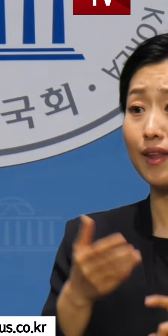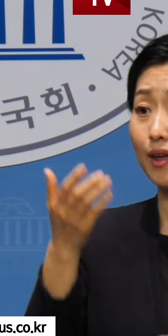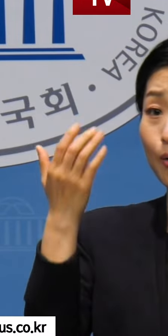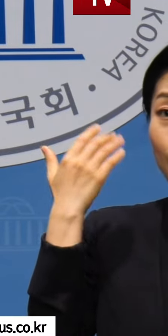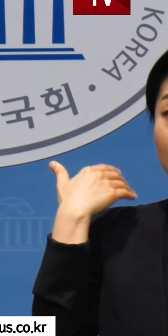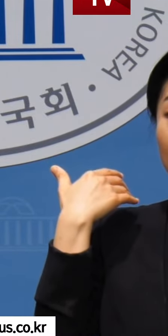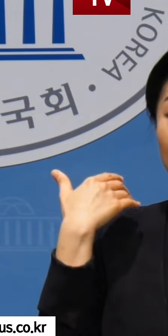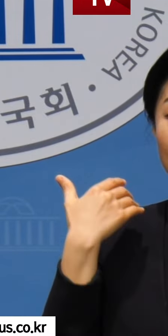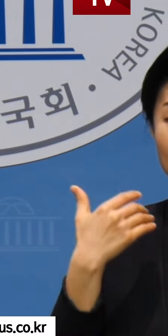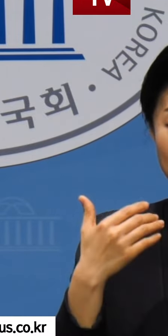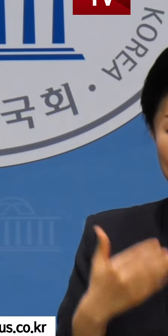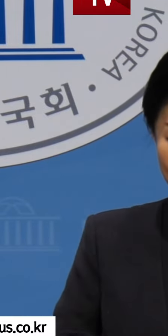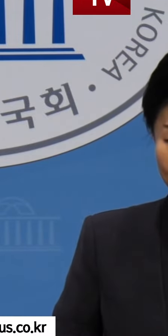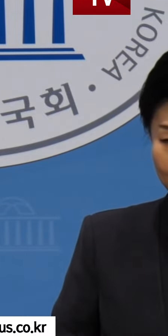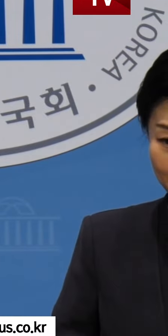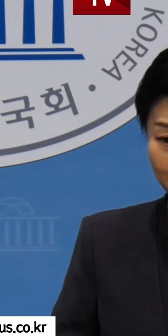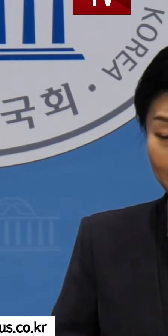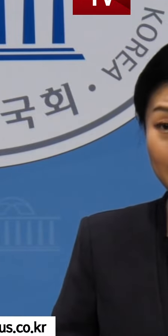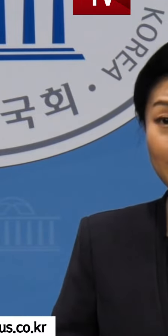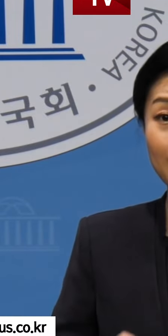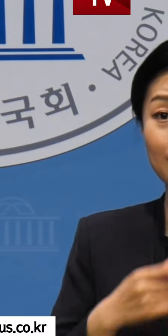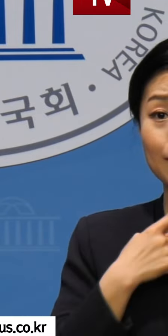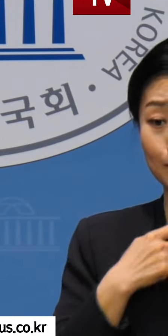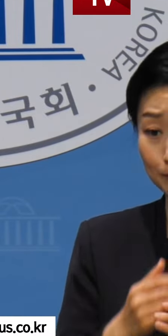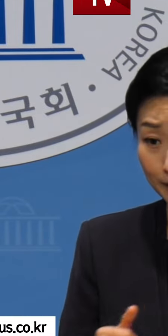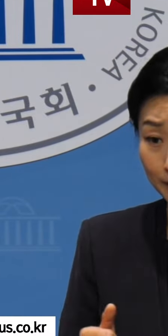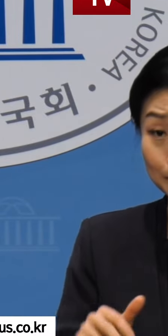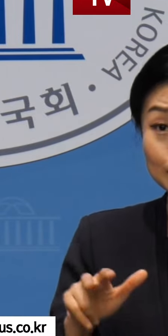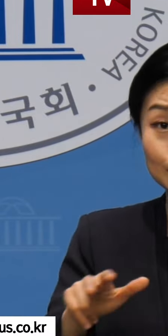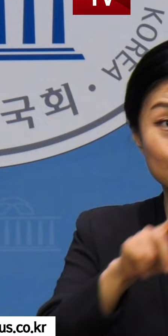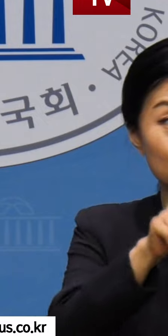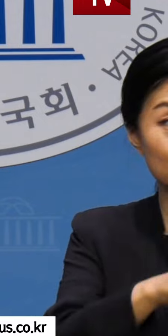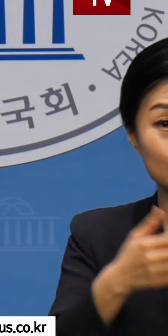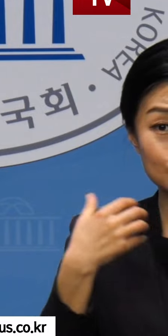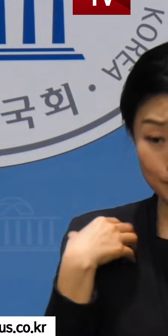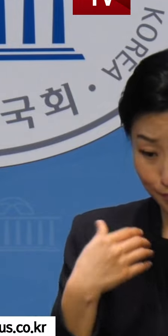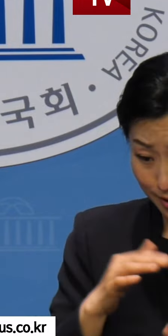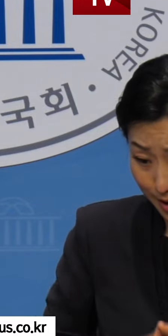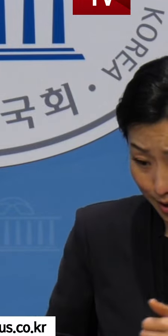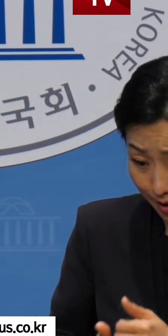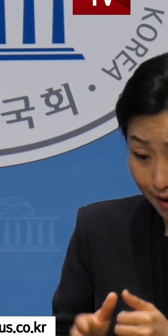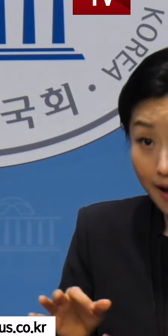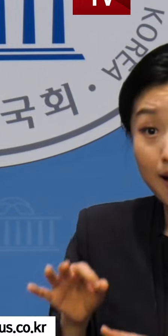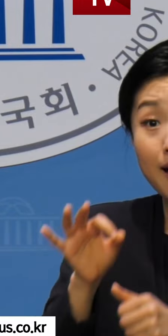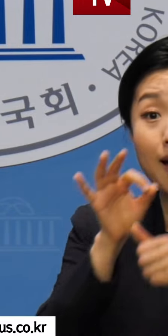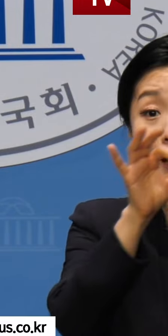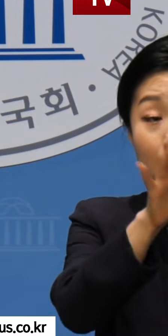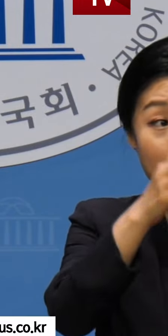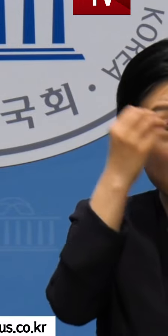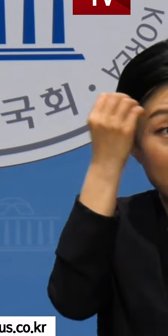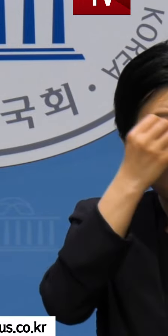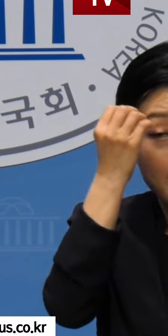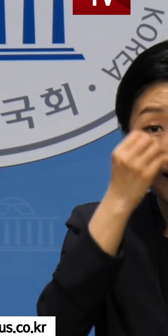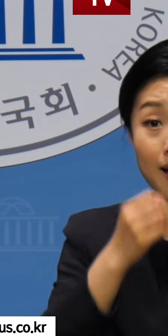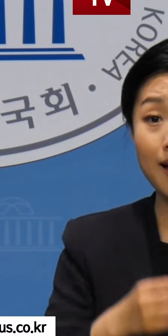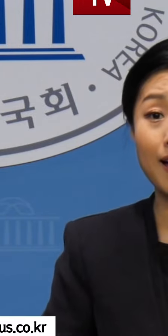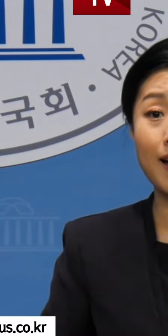추천의 배제 사유가 윤석열 정부에서는 고위직에 오르기 위한 필수 요건이